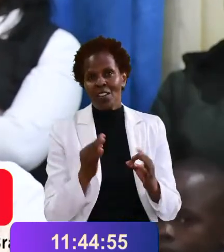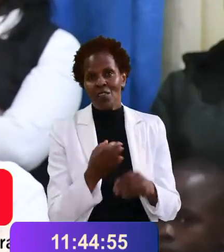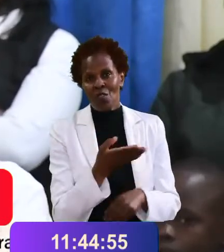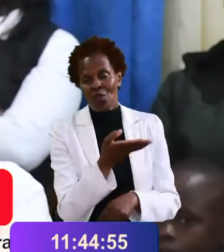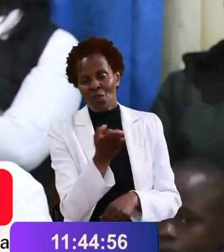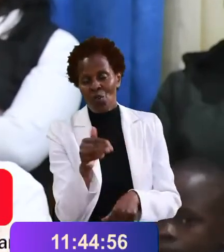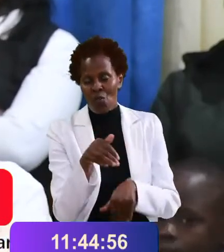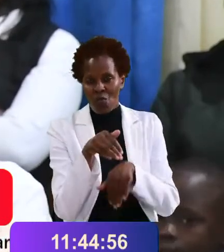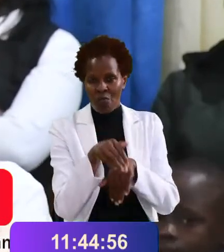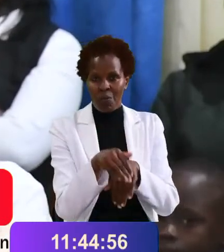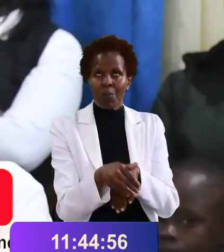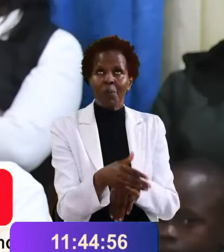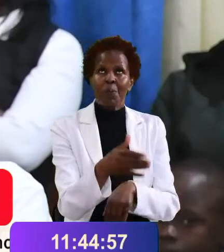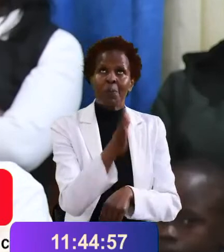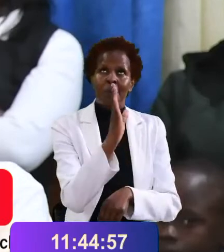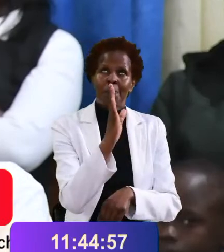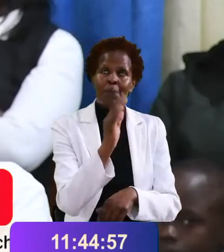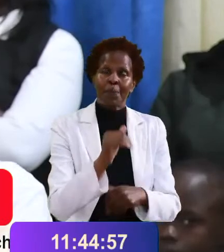ukinifuata.